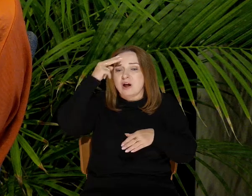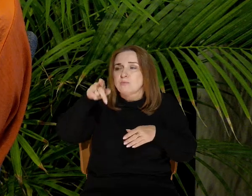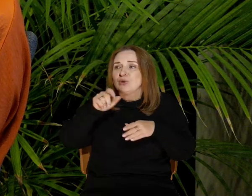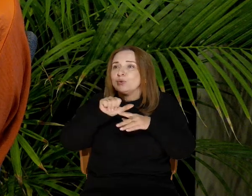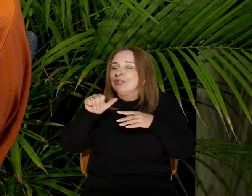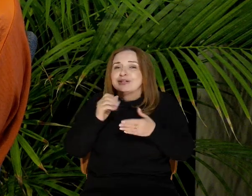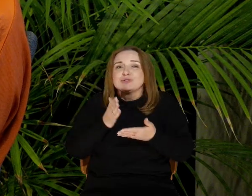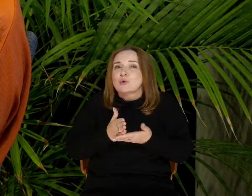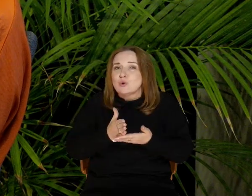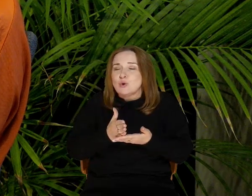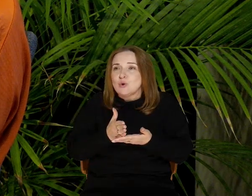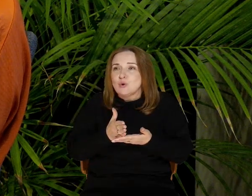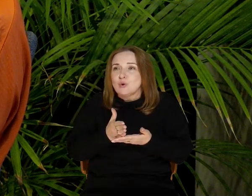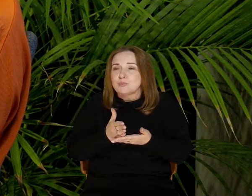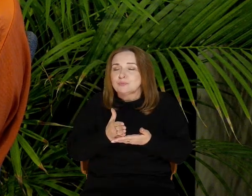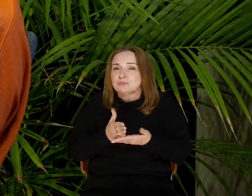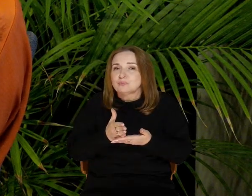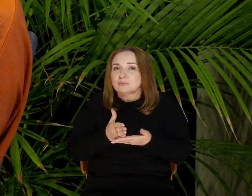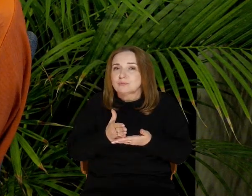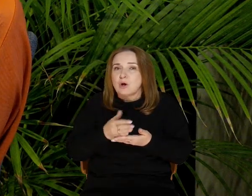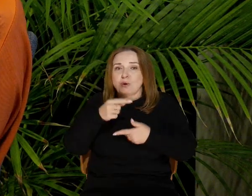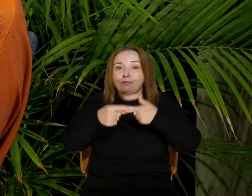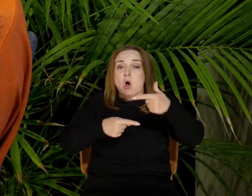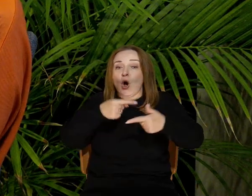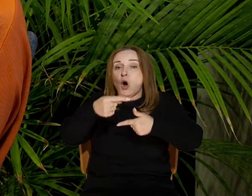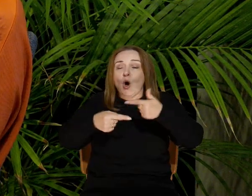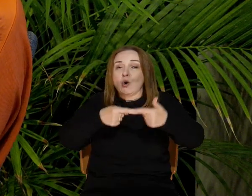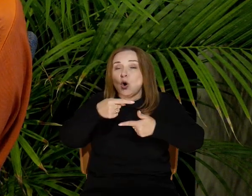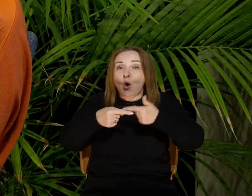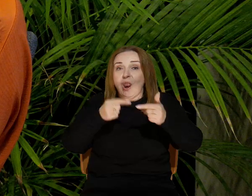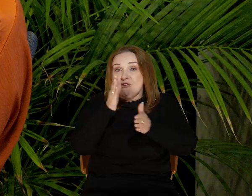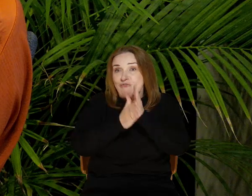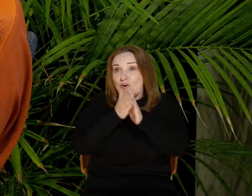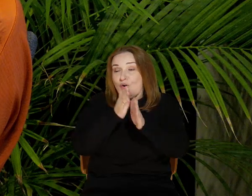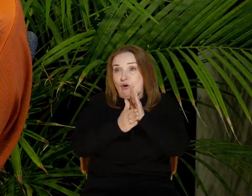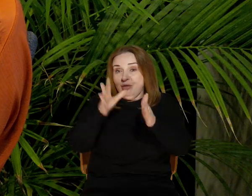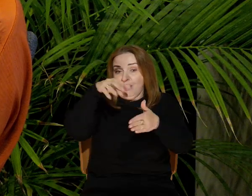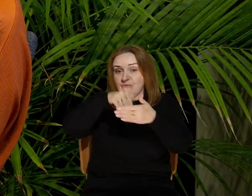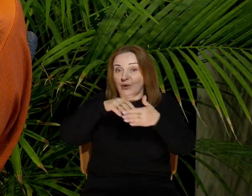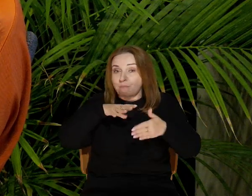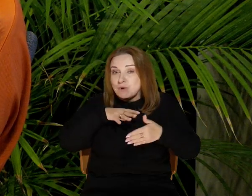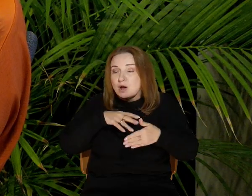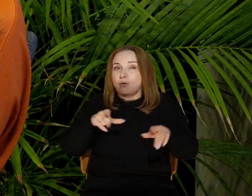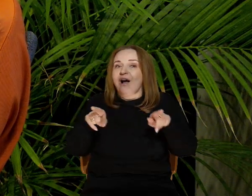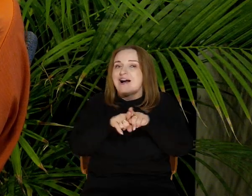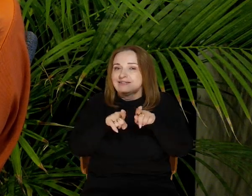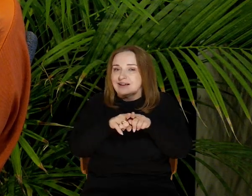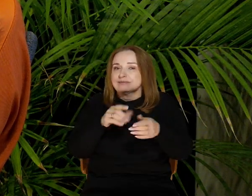tylko, nie należy tylko do tego pokolenia, które doświadczyło wojny, ale też jest udziałem tego